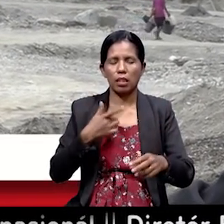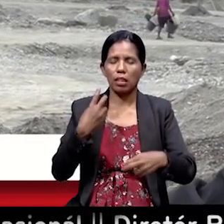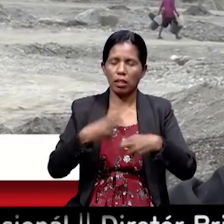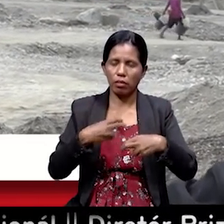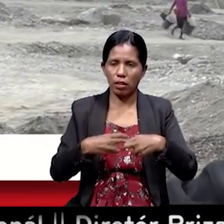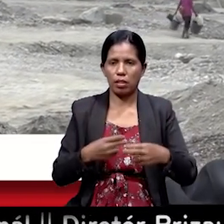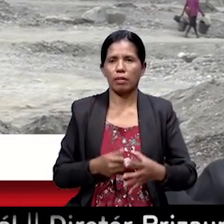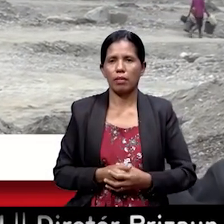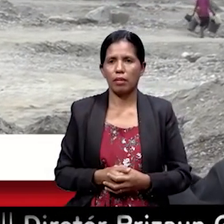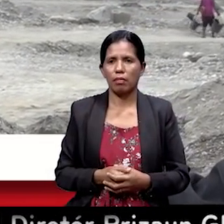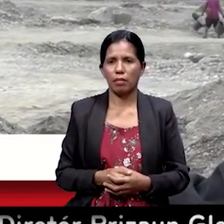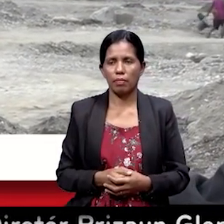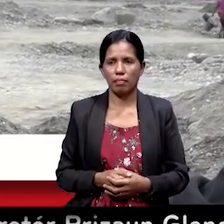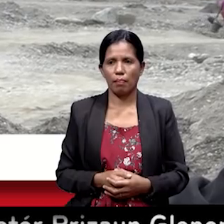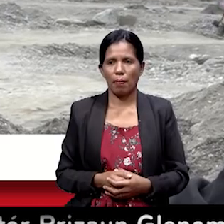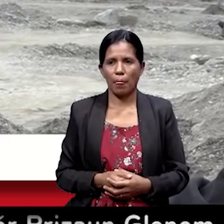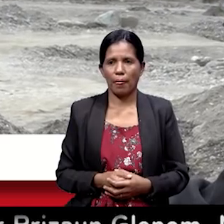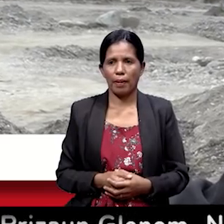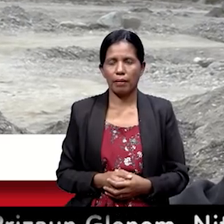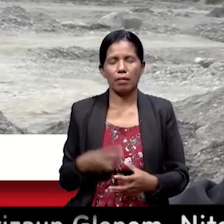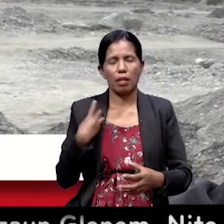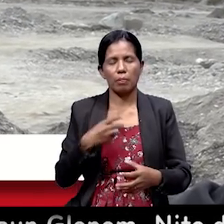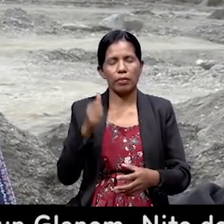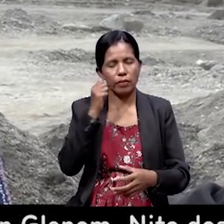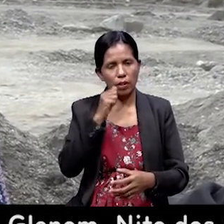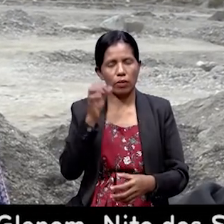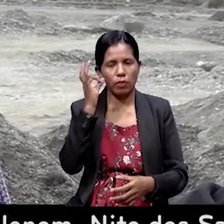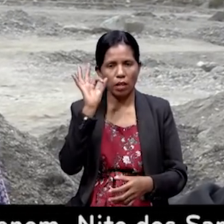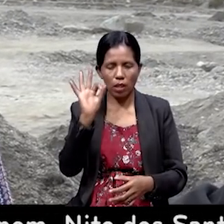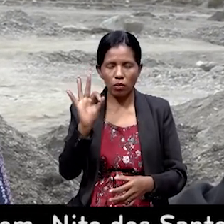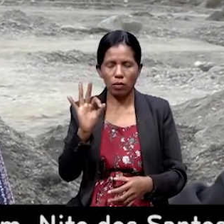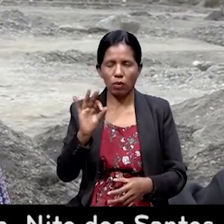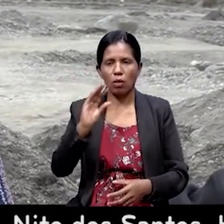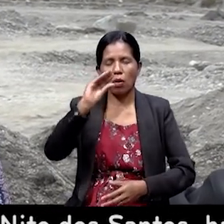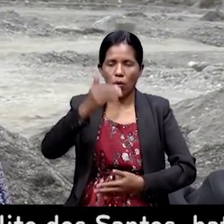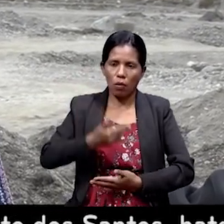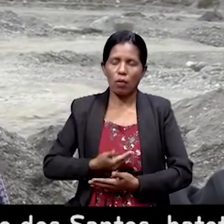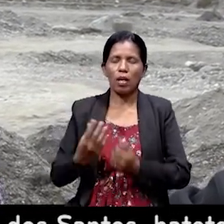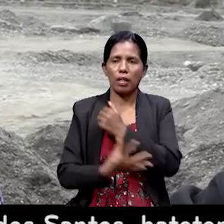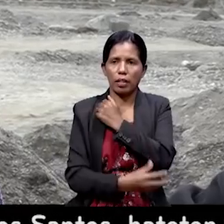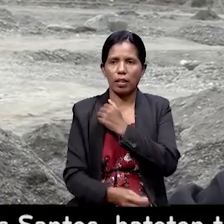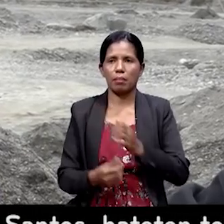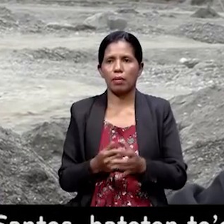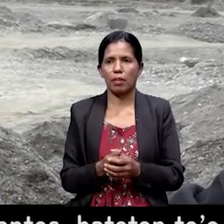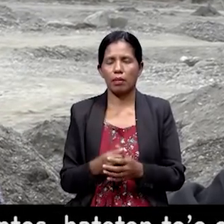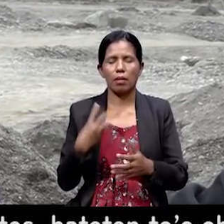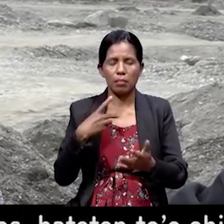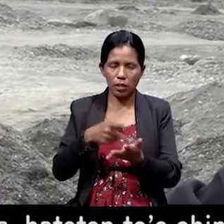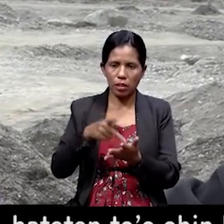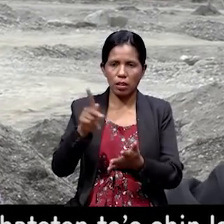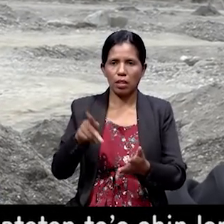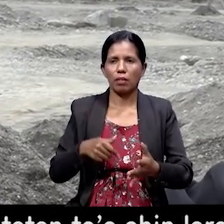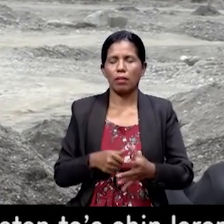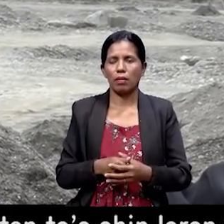Ami be mak faluk uang kiak. Am hal netik kan sini kereta tama am silu.